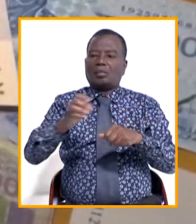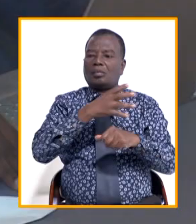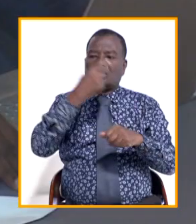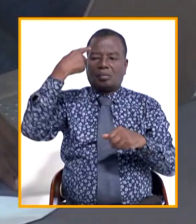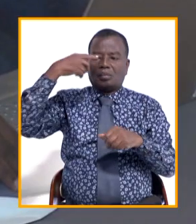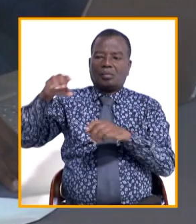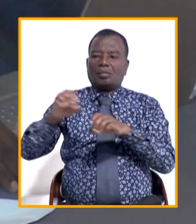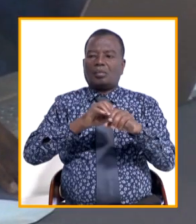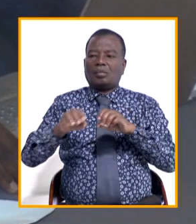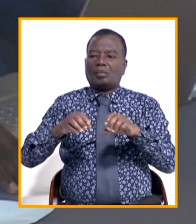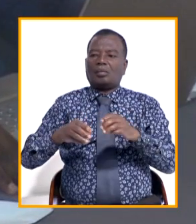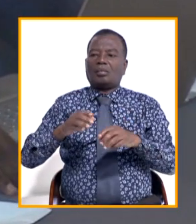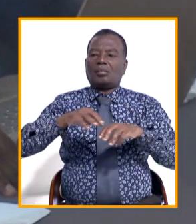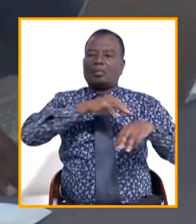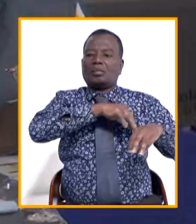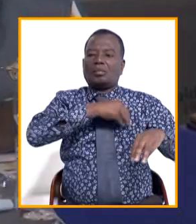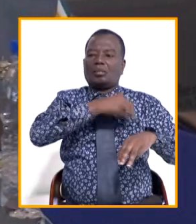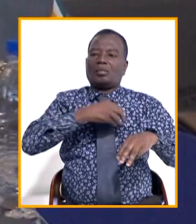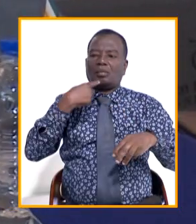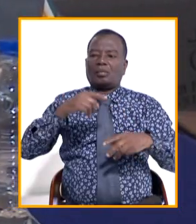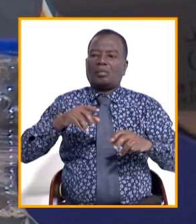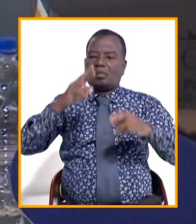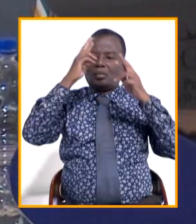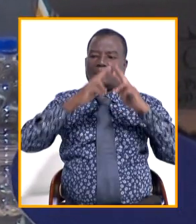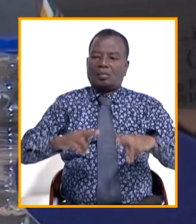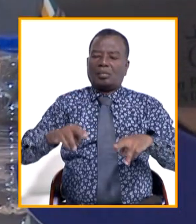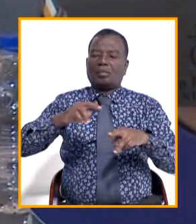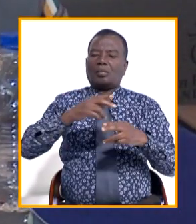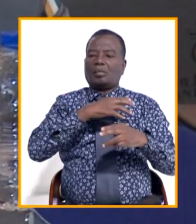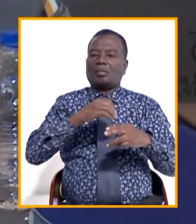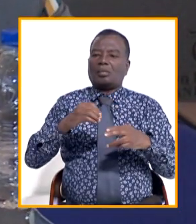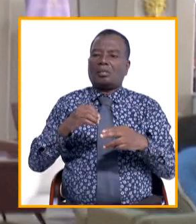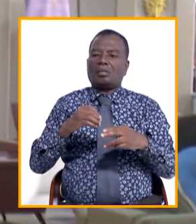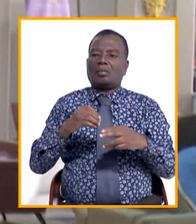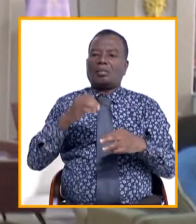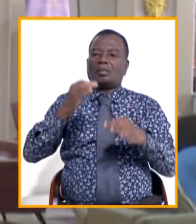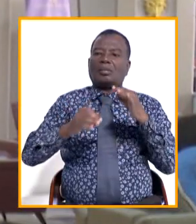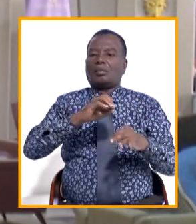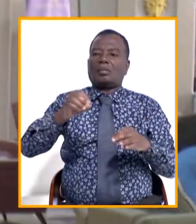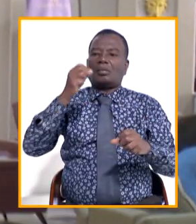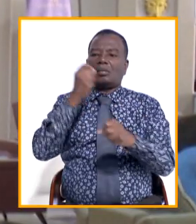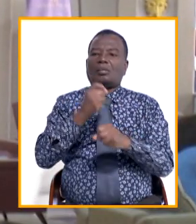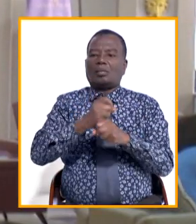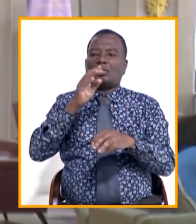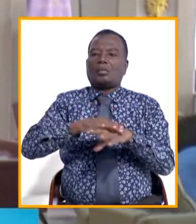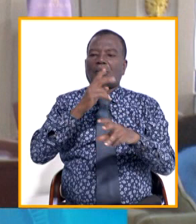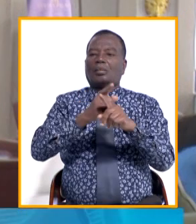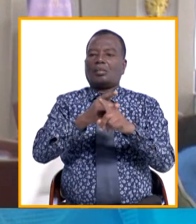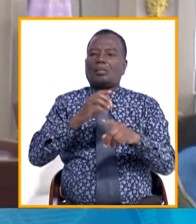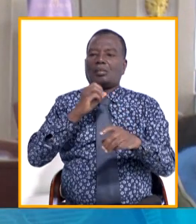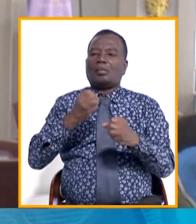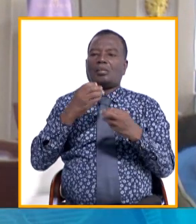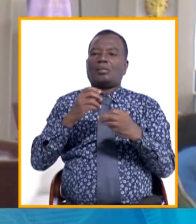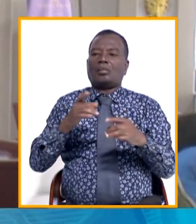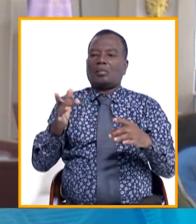vue d'accomplir leur mission tout en respectant les normes d'éthique et d'intégrité. Si on travaille sur la prévention, on a beaucoup plus